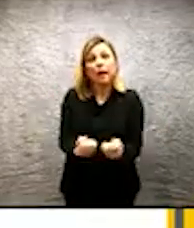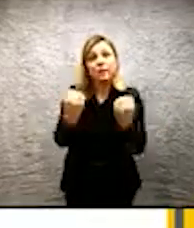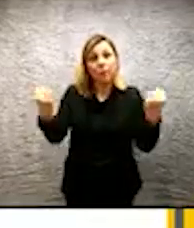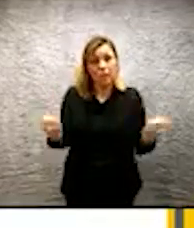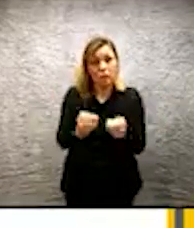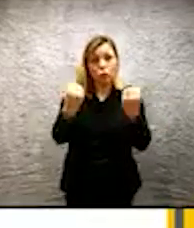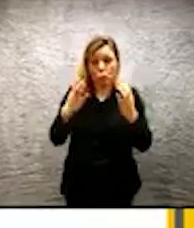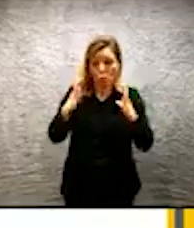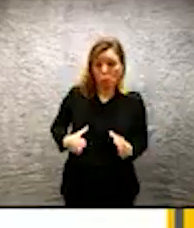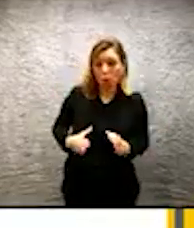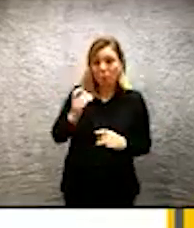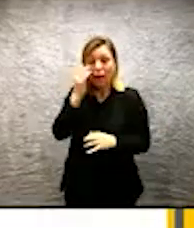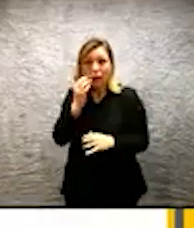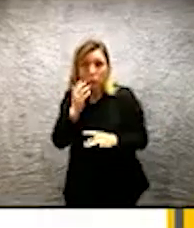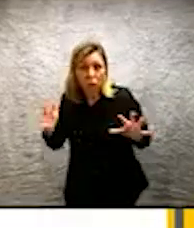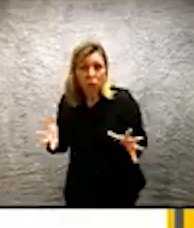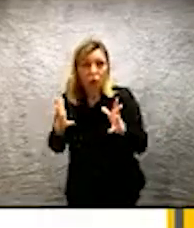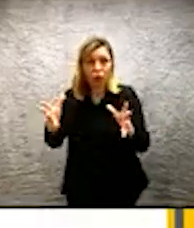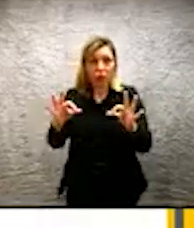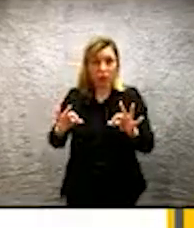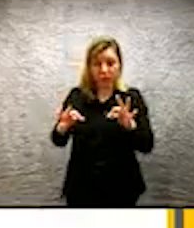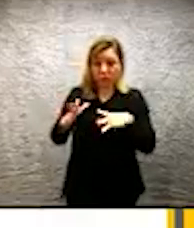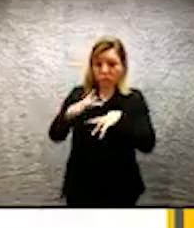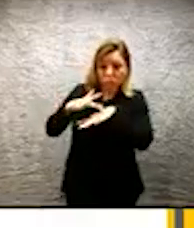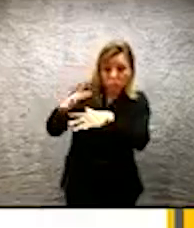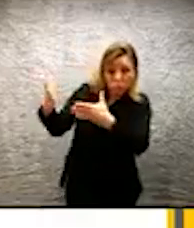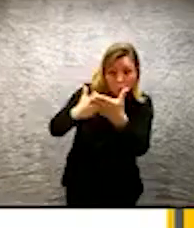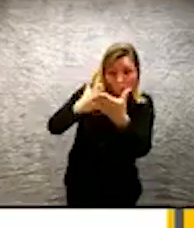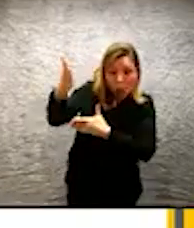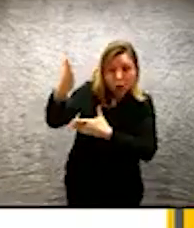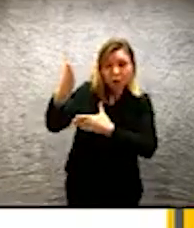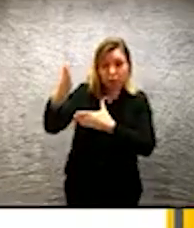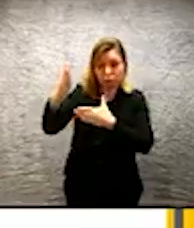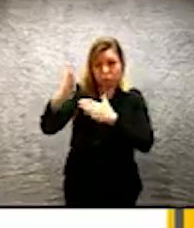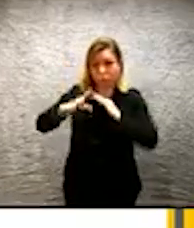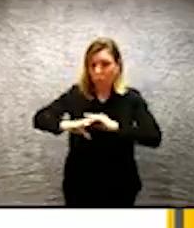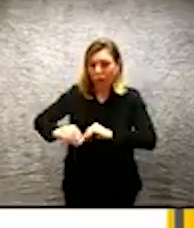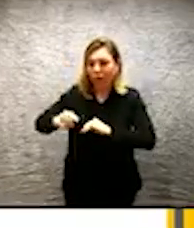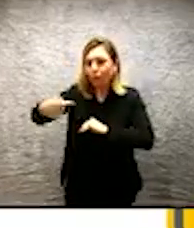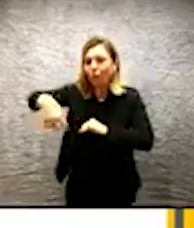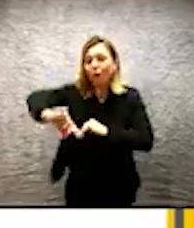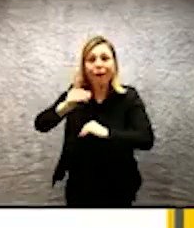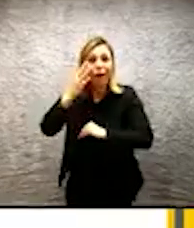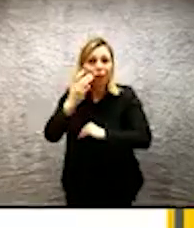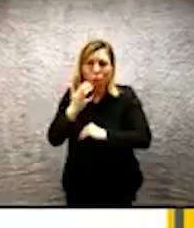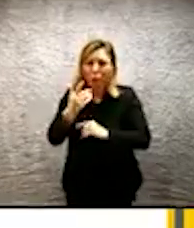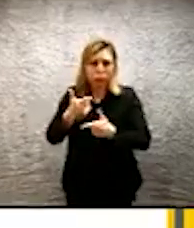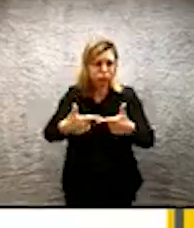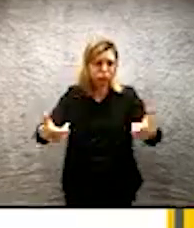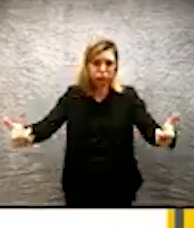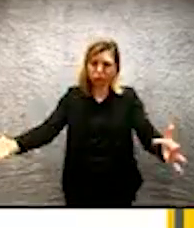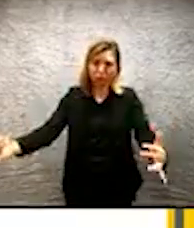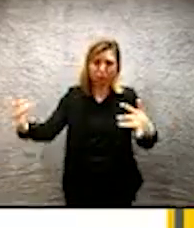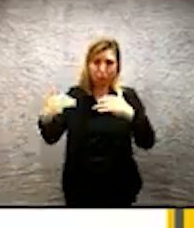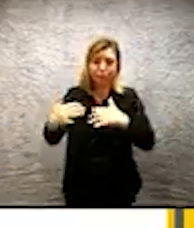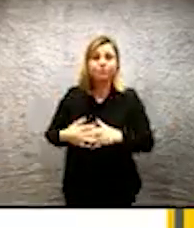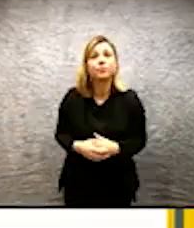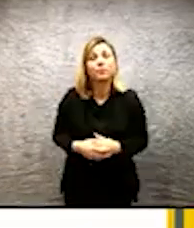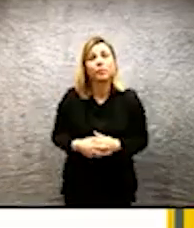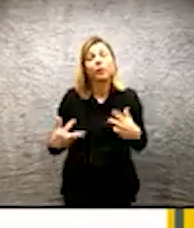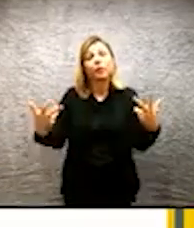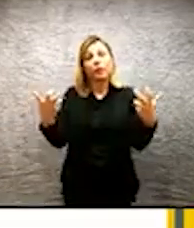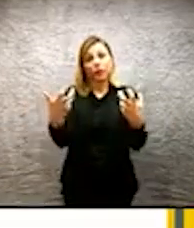soutien dans la réalisation de projets des adolescents, quels qu'ils soient. Les